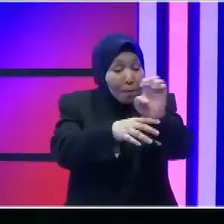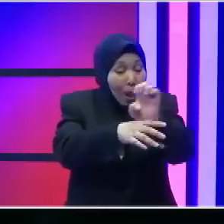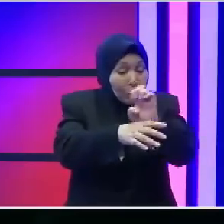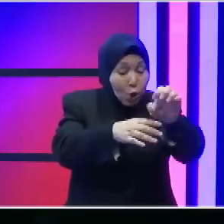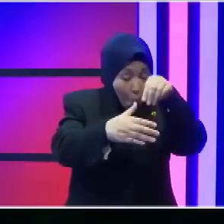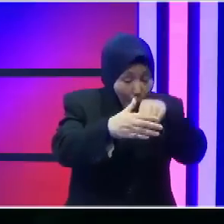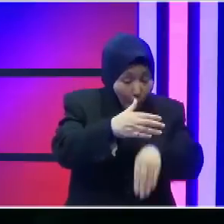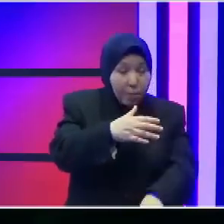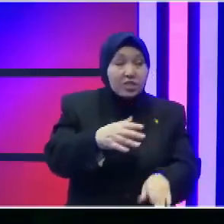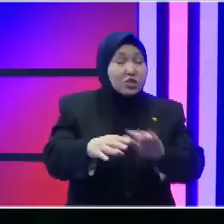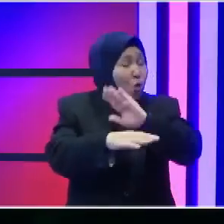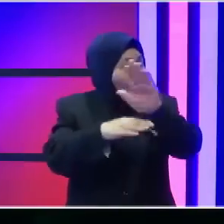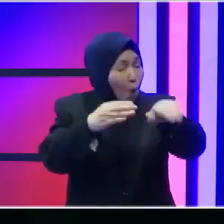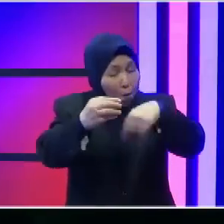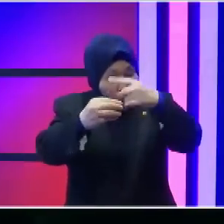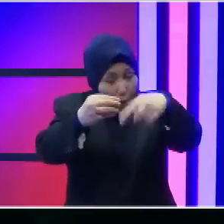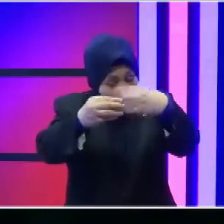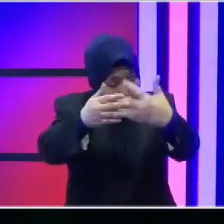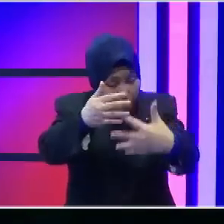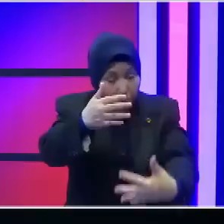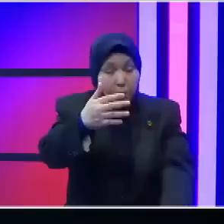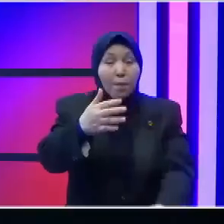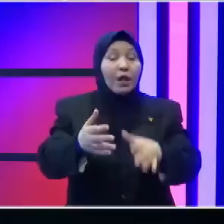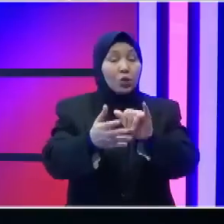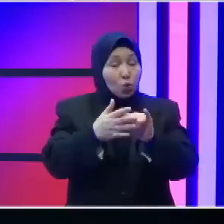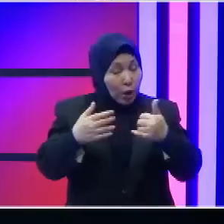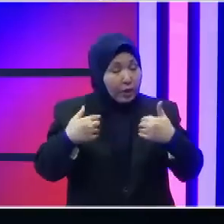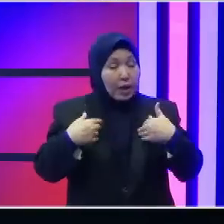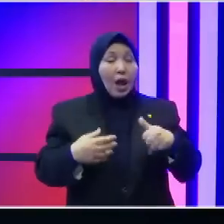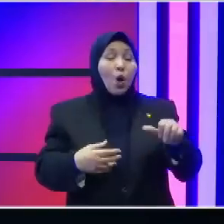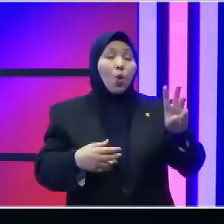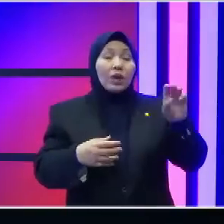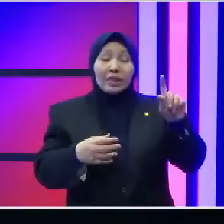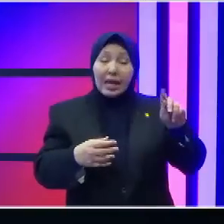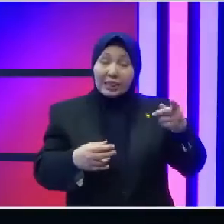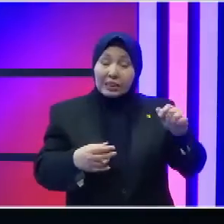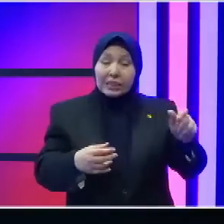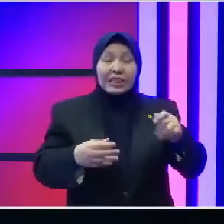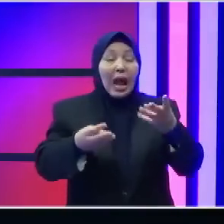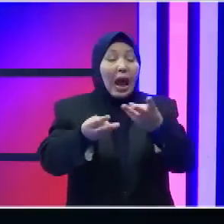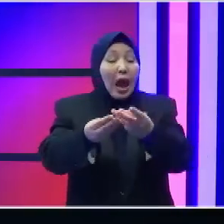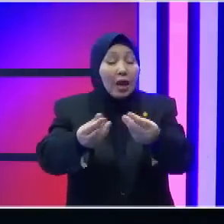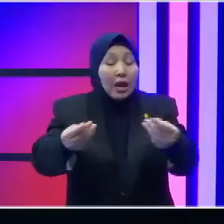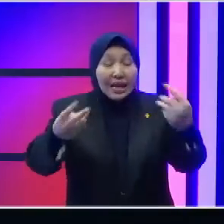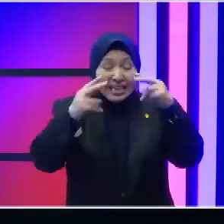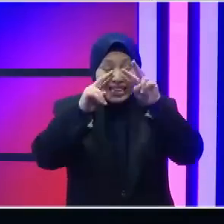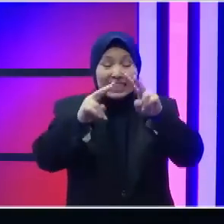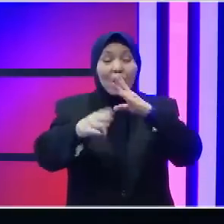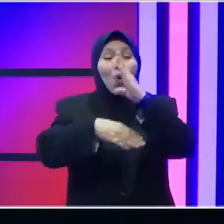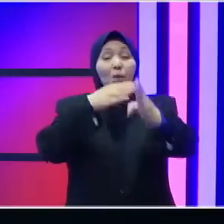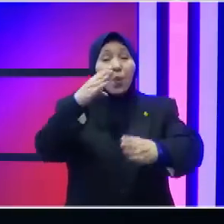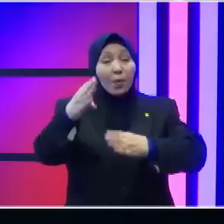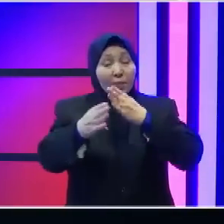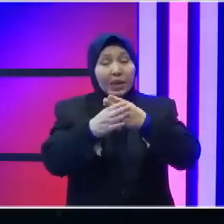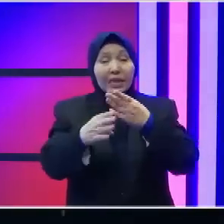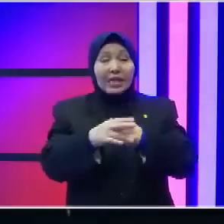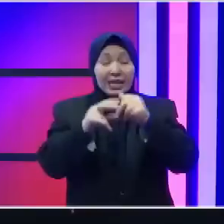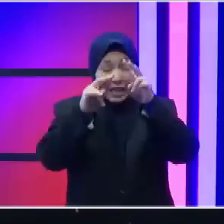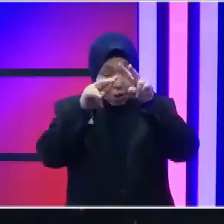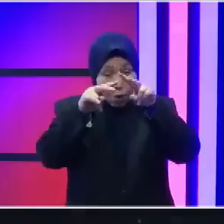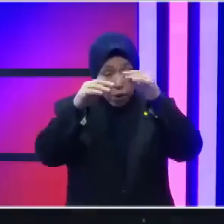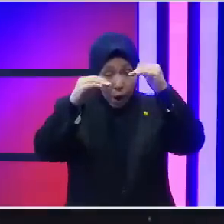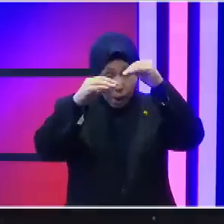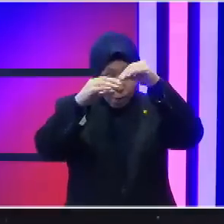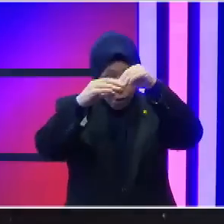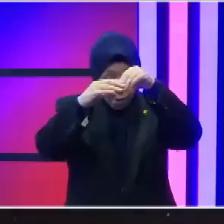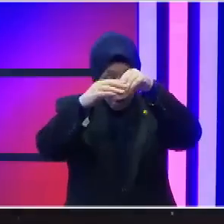contohnya, semua perkara-perkara itu adalah wa ma tahta thara, ya. Thara ini tanah, Kalau kita tengok bumi ini, kita tengok makin ke dalam, ke